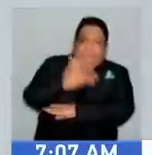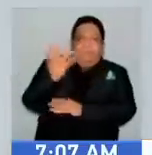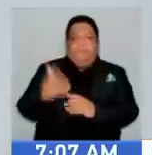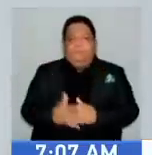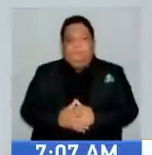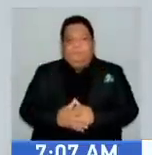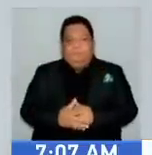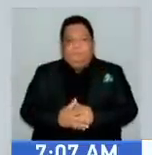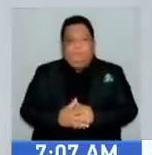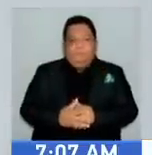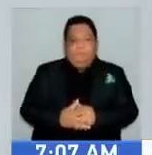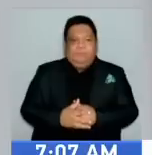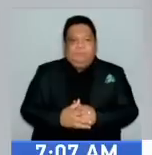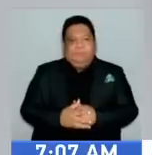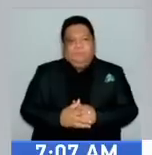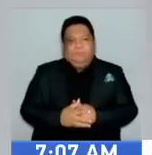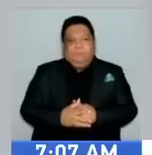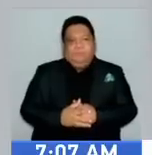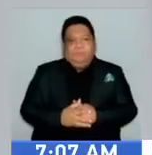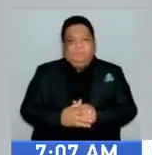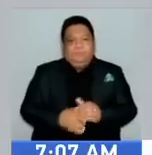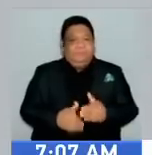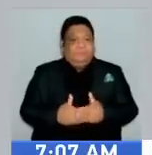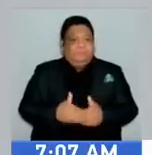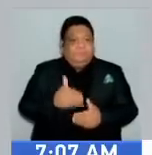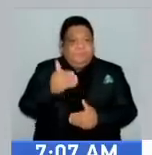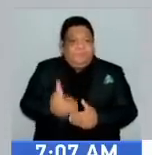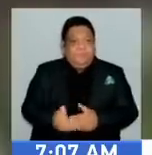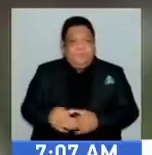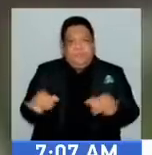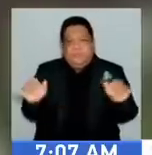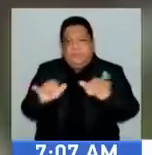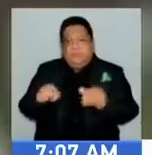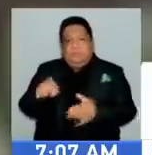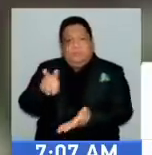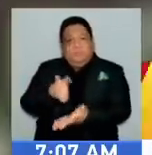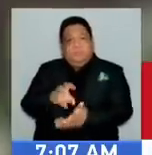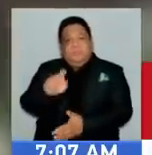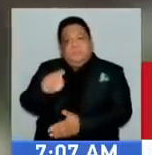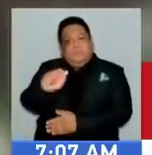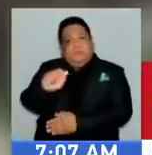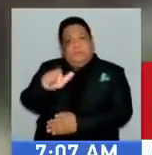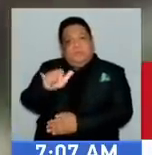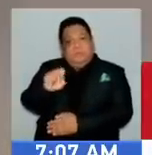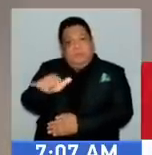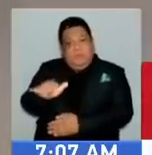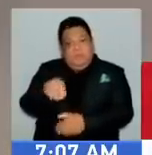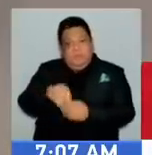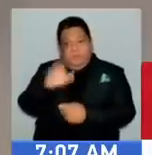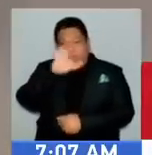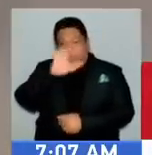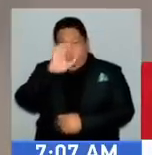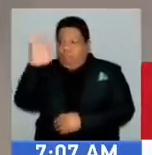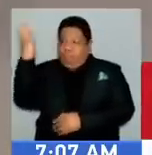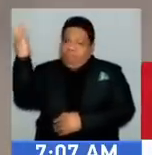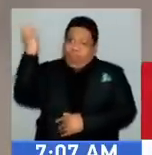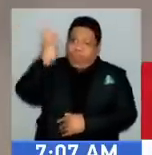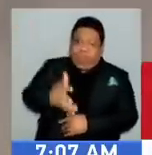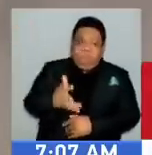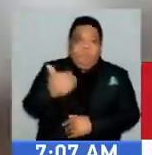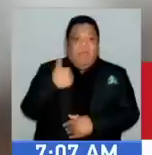lugar natumba rin ang mga puno sa lungsod ng Talisay sa Cebu nasira ang pitong bahay sa iba't ibang Barangay matapos